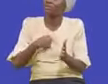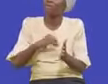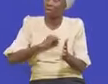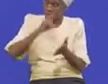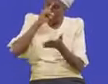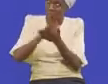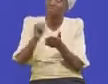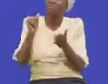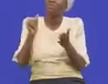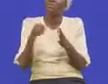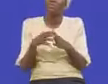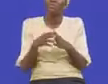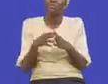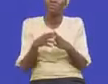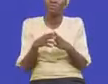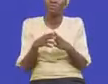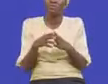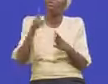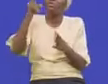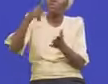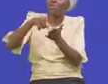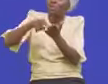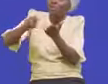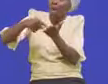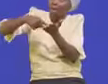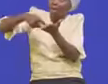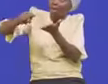Ame sia ame si agblɔ aƒetɔ me xɔse la.